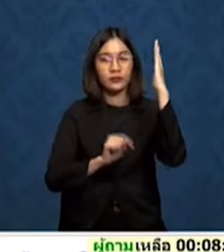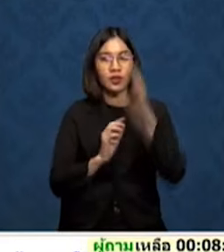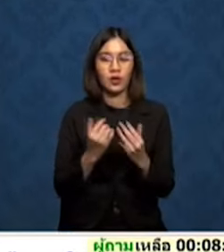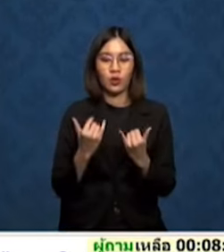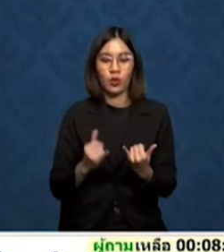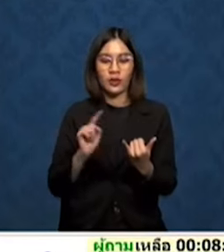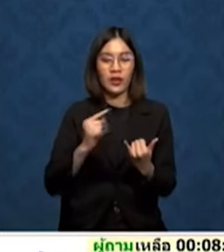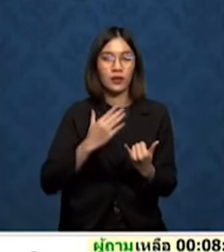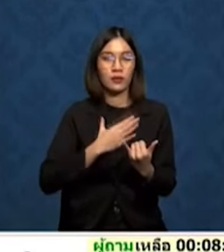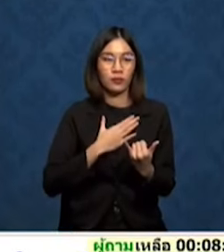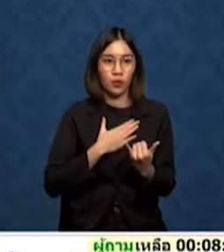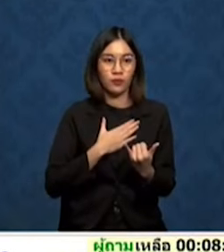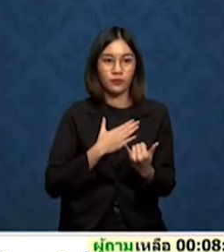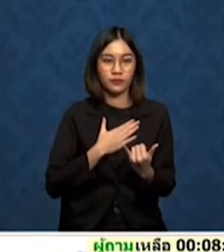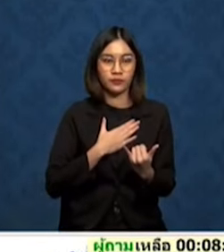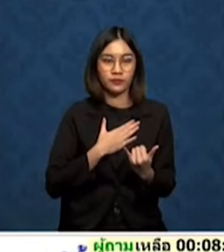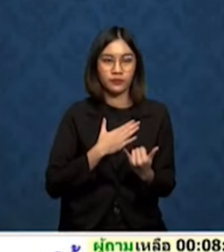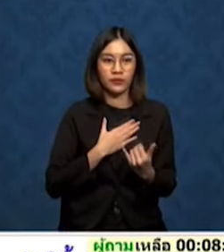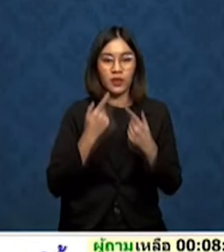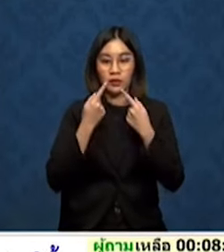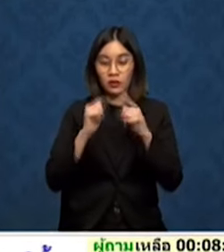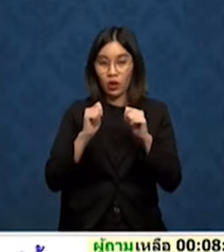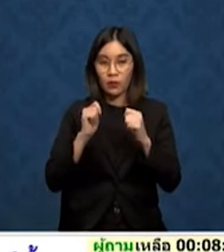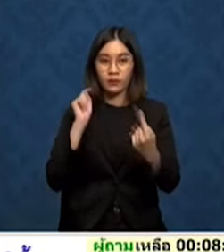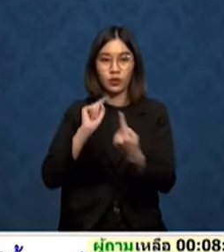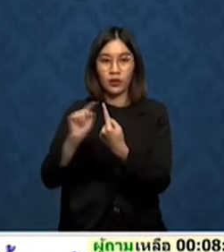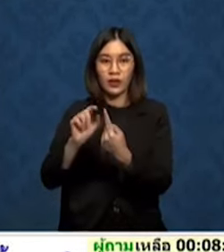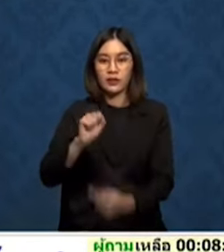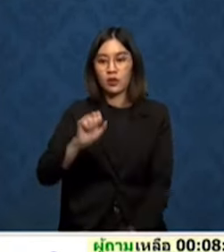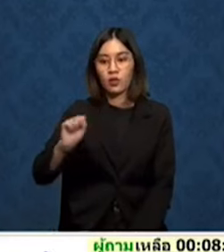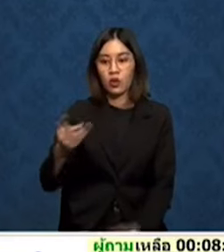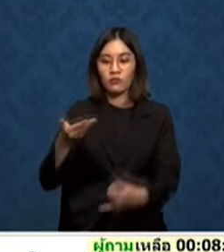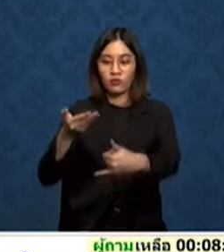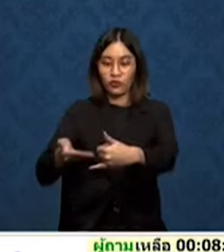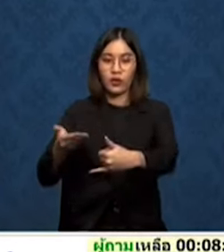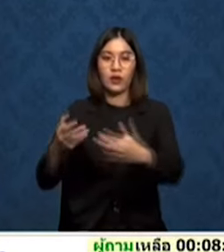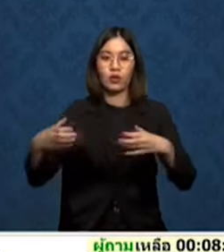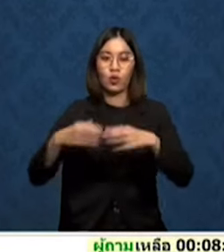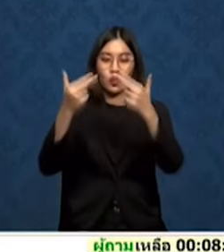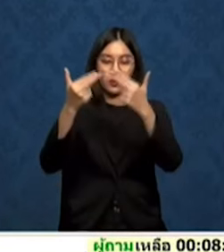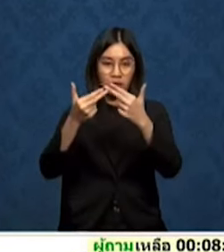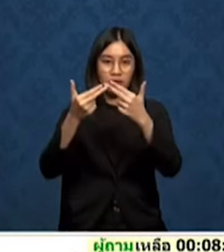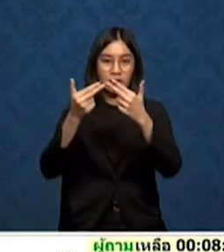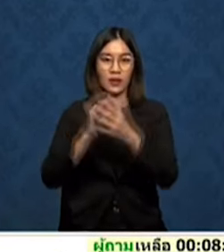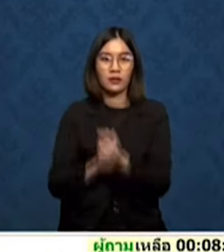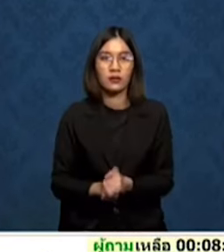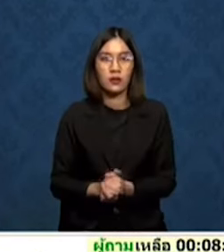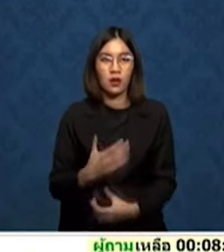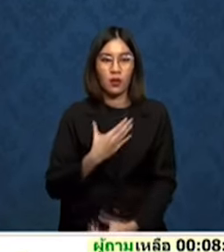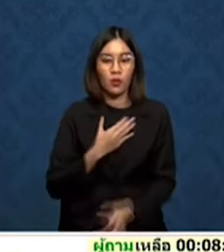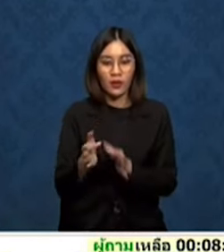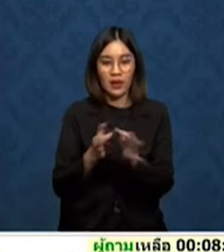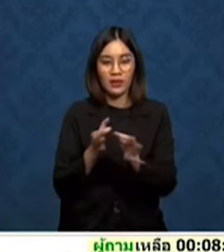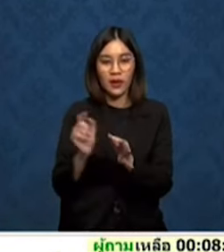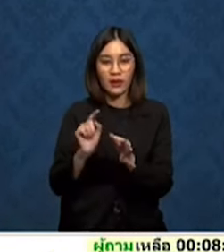นี้เนี่ยผมก็ได้ตอบคำถามท่านสสประเมศจีนาจากพรรครวมไทยสร้างชาติซึ่งผมก็ต้องนำ